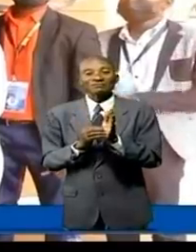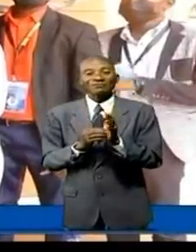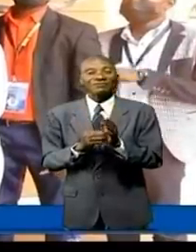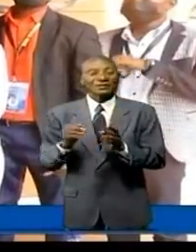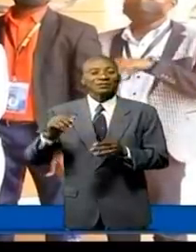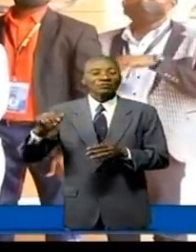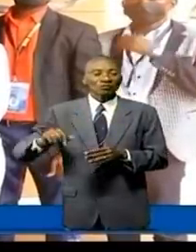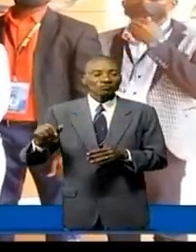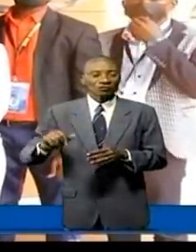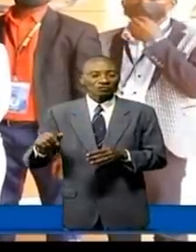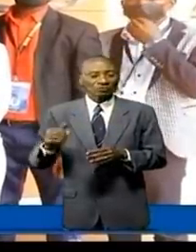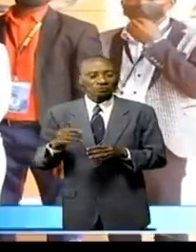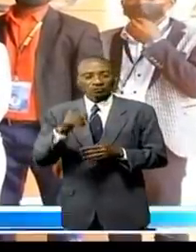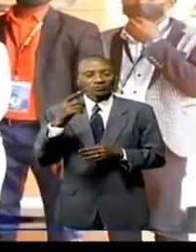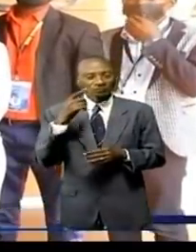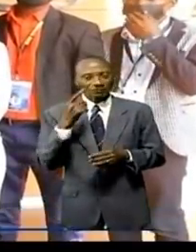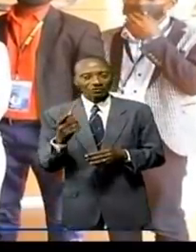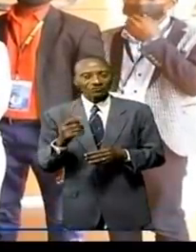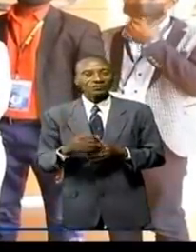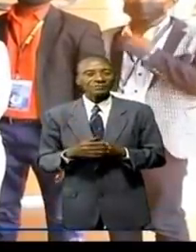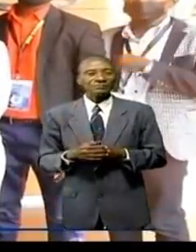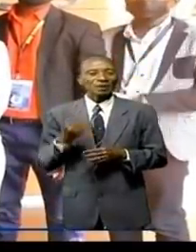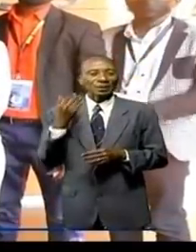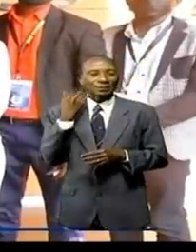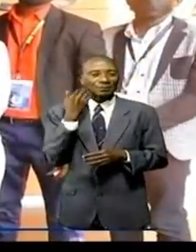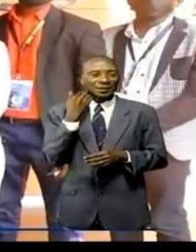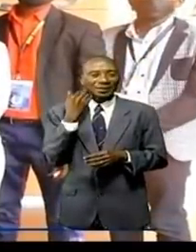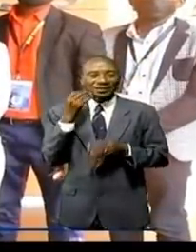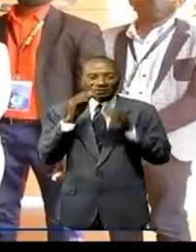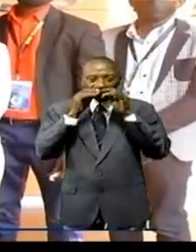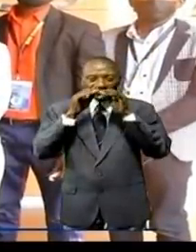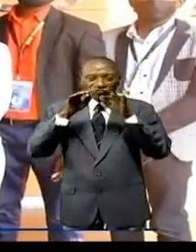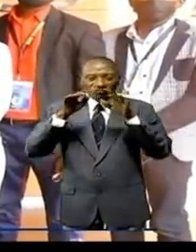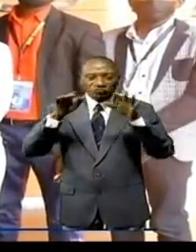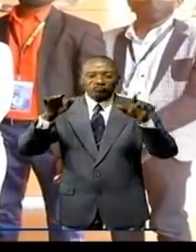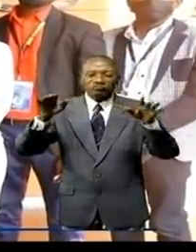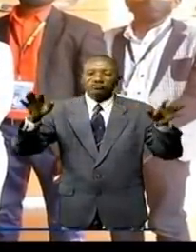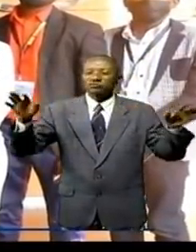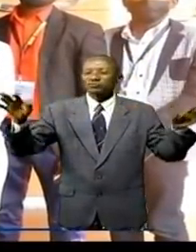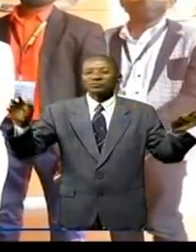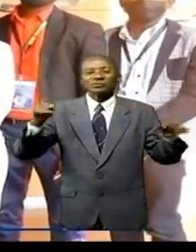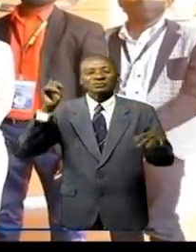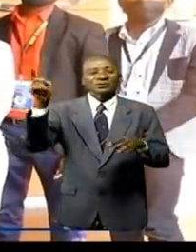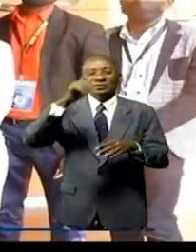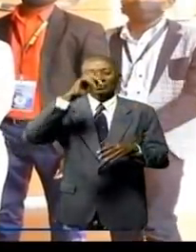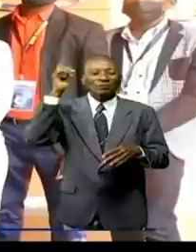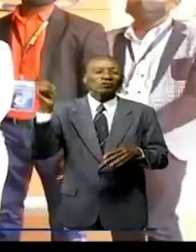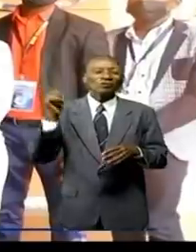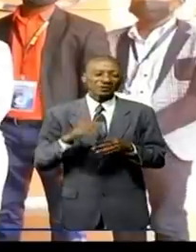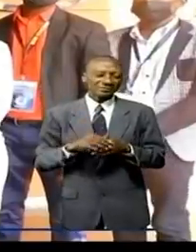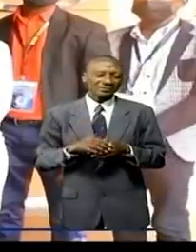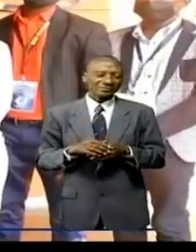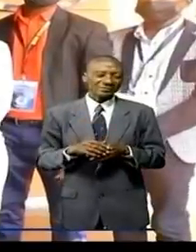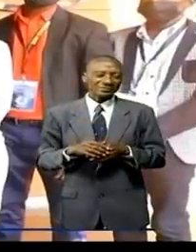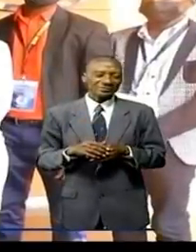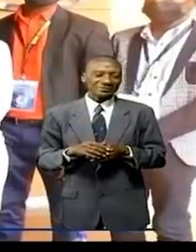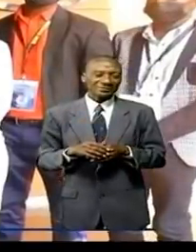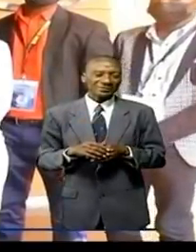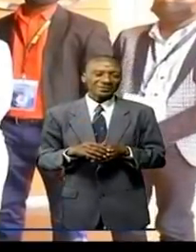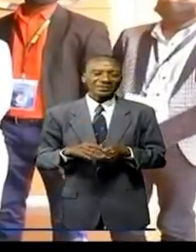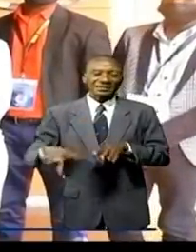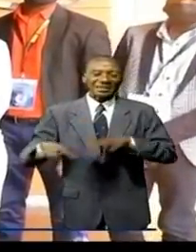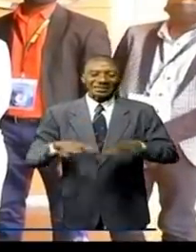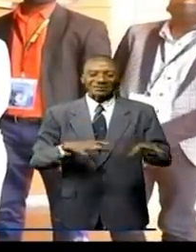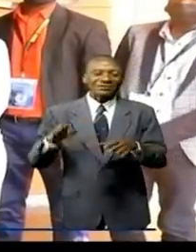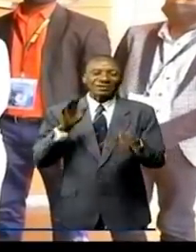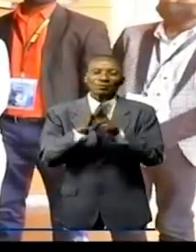la COVID-19, c'est vraiment une pandémie qui avait dérangé presque tout le monde, a pu paralyser presque la quasi-totalité des activités